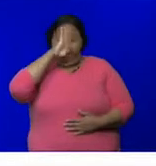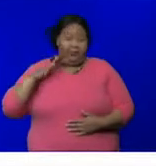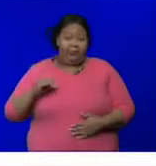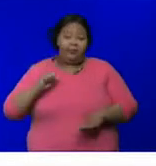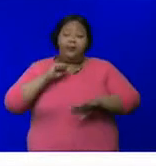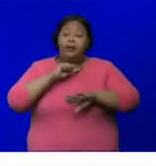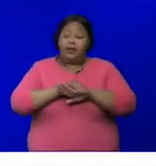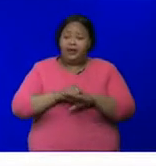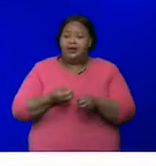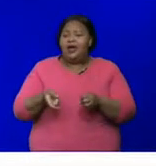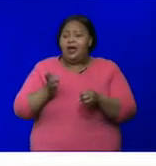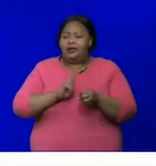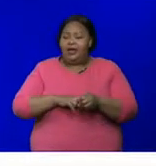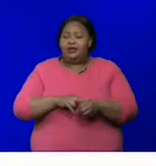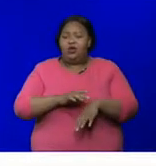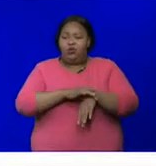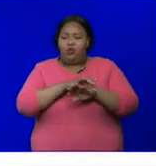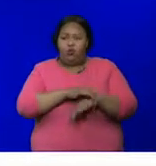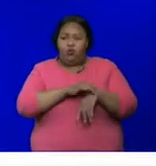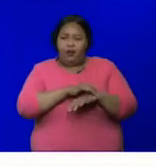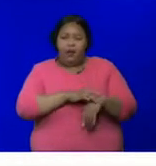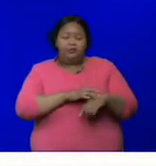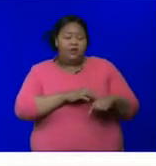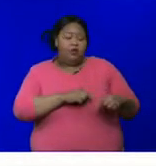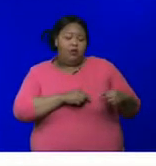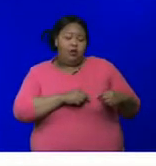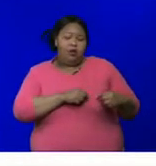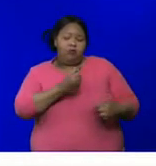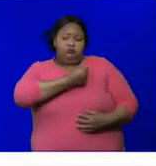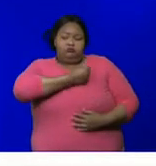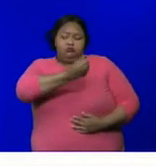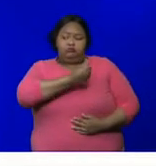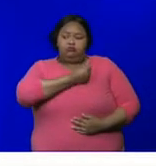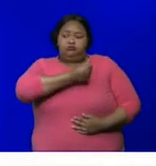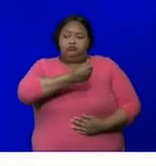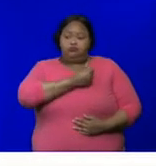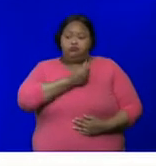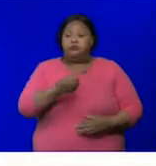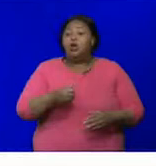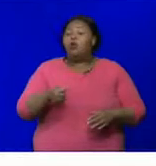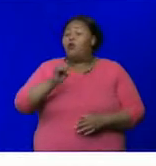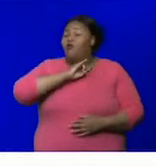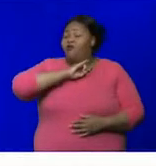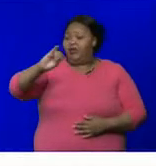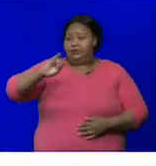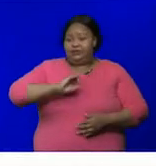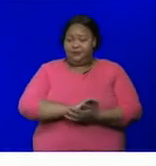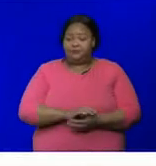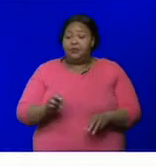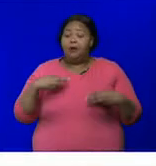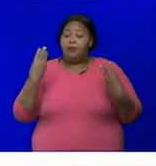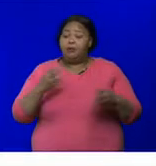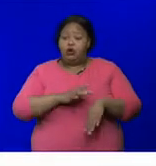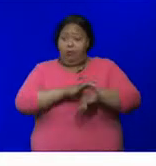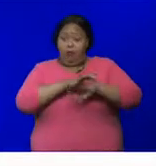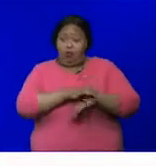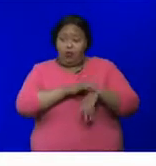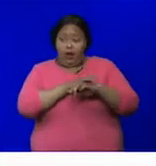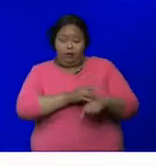nesineng sitibukile inombolo ukuthi nje ngqo labantu abaphila netifo tenhlitiyo live eSwatini